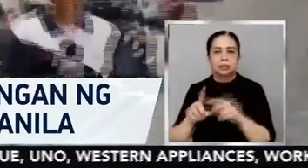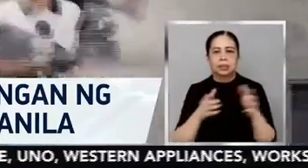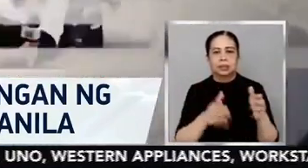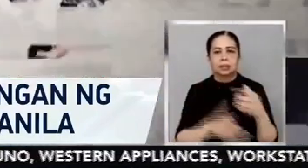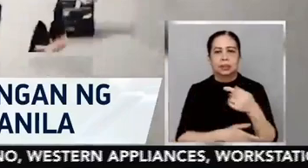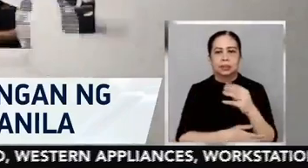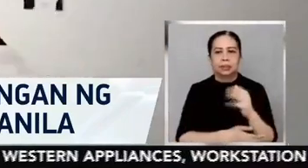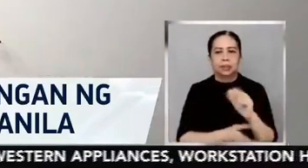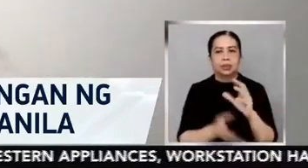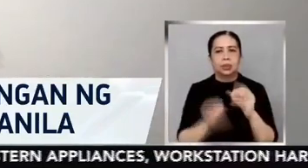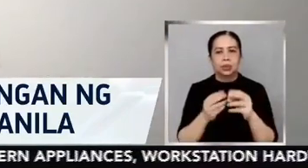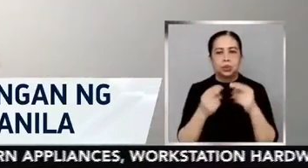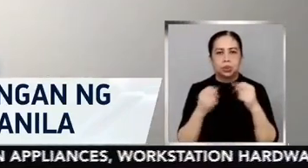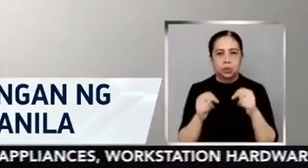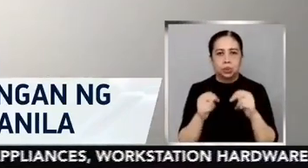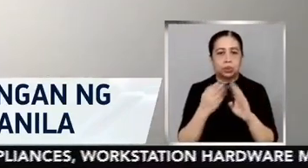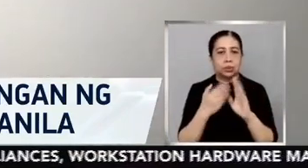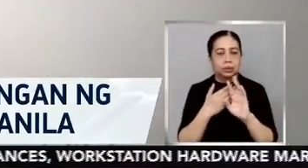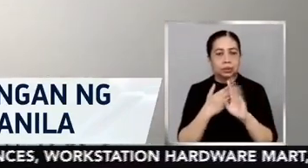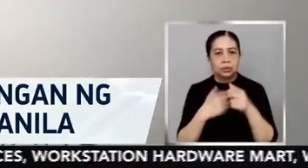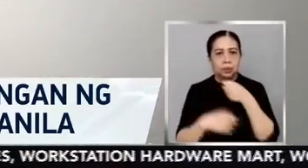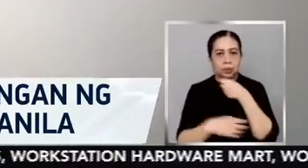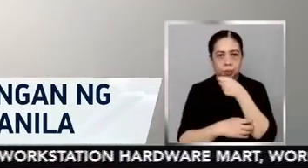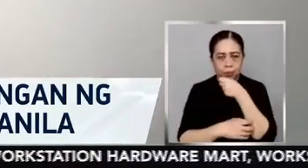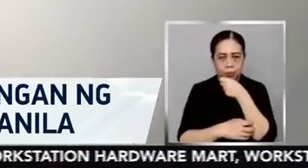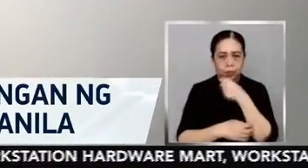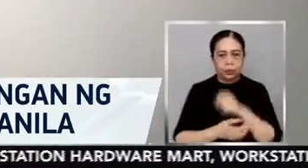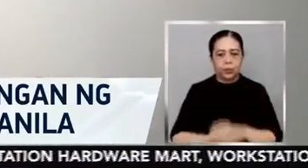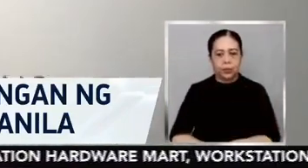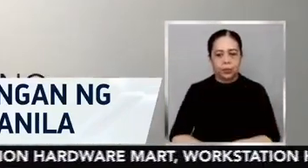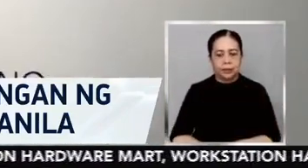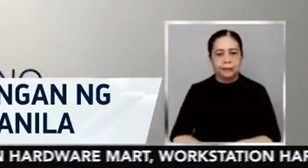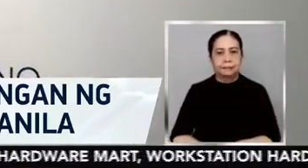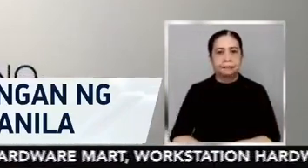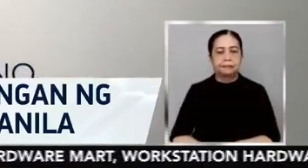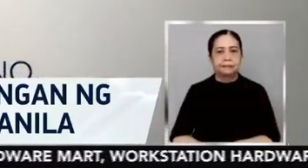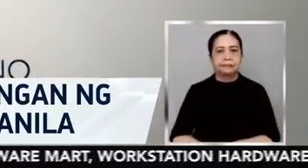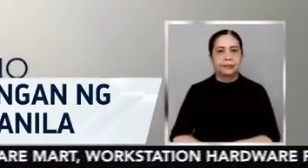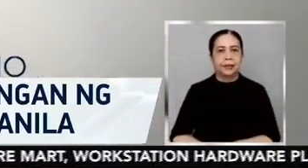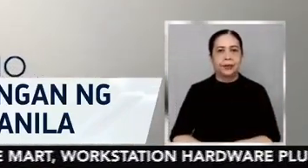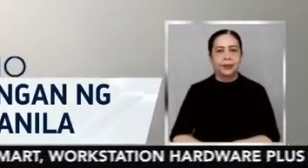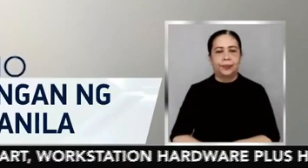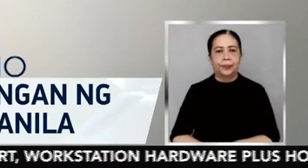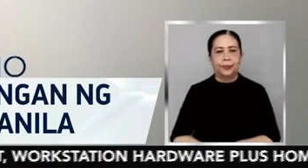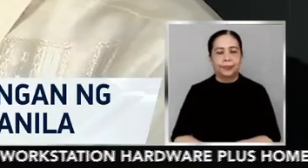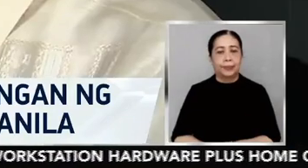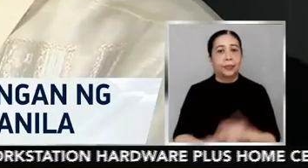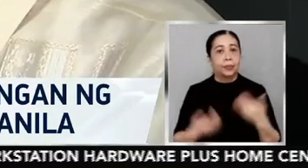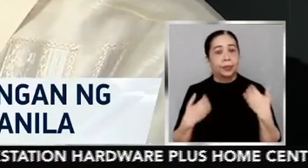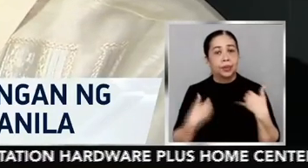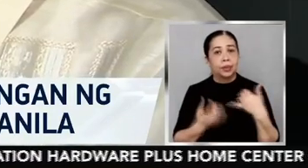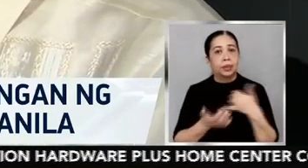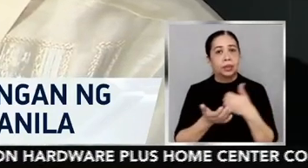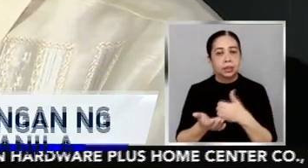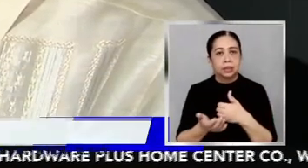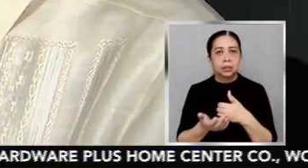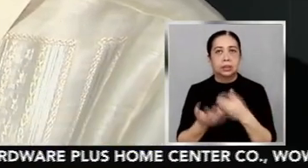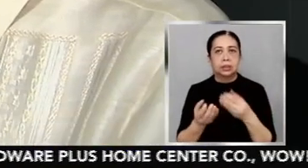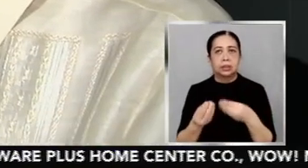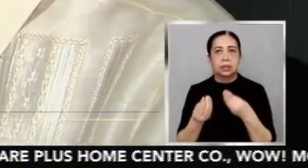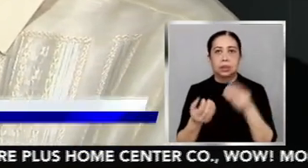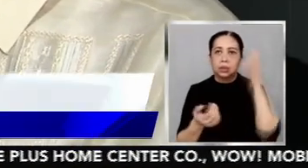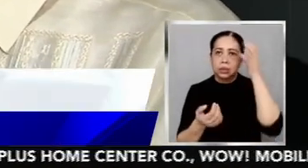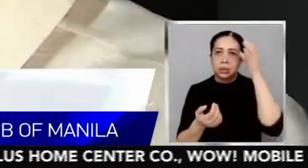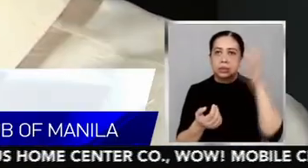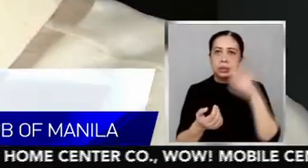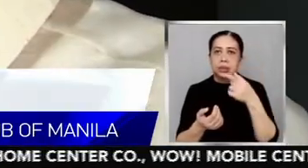News sa pagbabalita. Ang News Authority ng Filipino. We are awarding the concept GMA